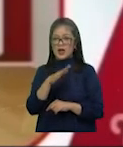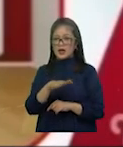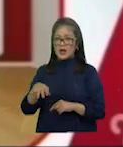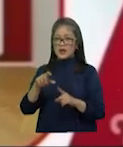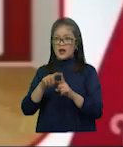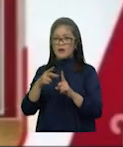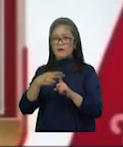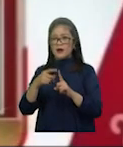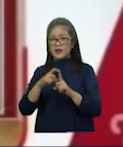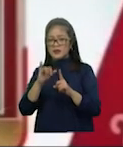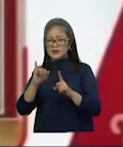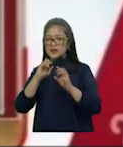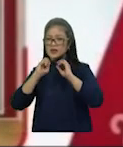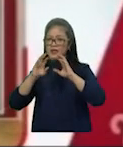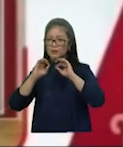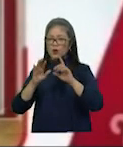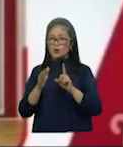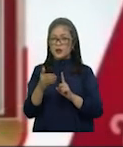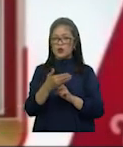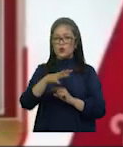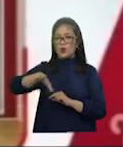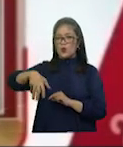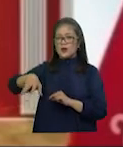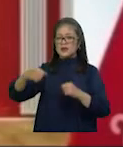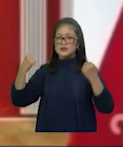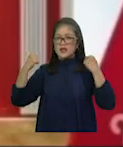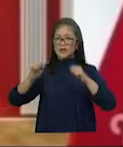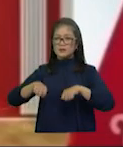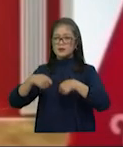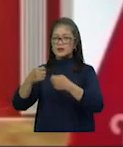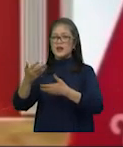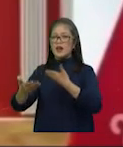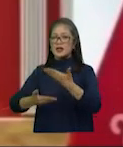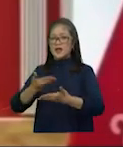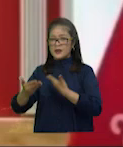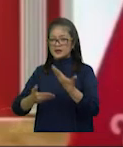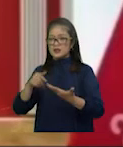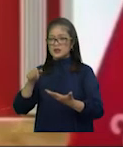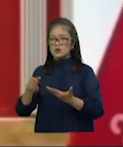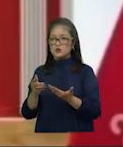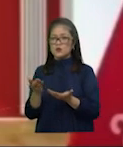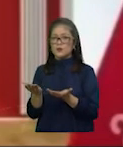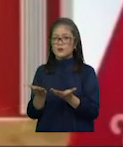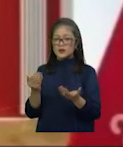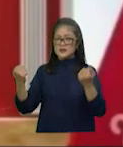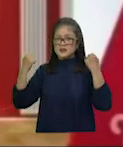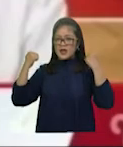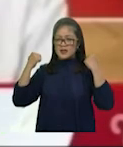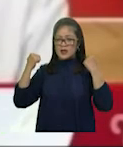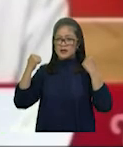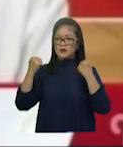Kampanye perlindungan keluarga sehat ini memberikan akses layanan kesehatan bagi masyarakat untuk mewujudkan Indonesia Sehat